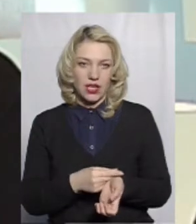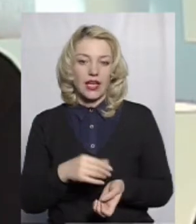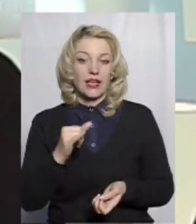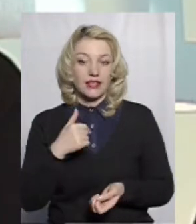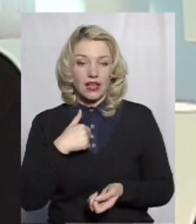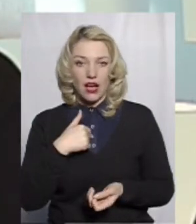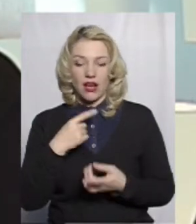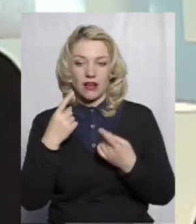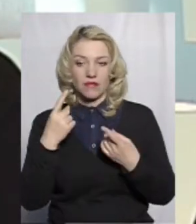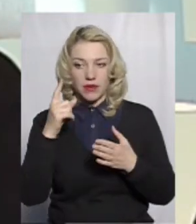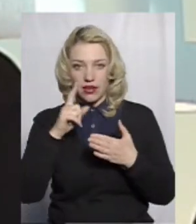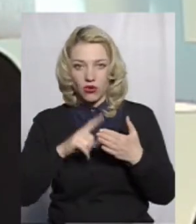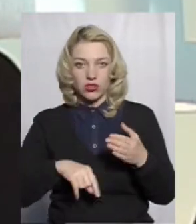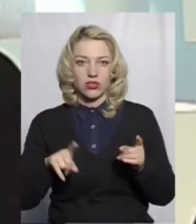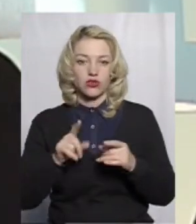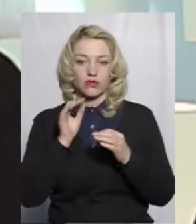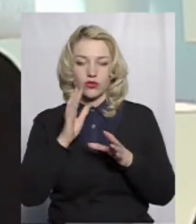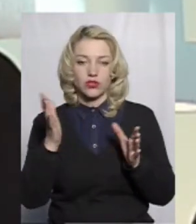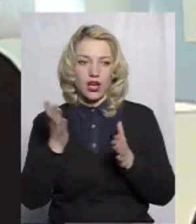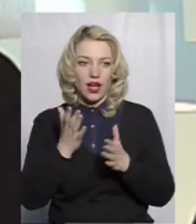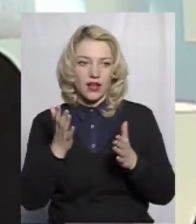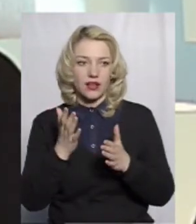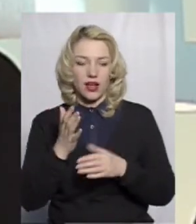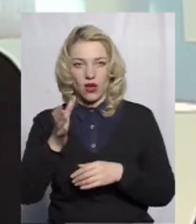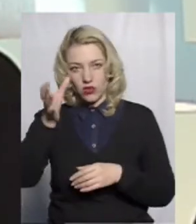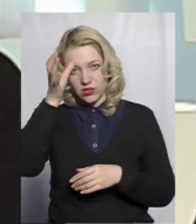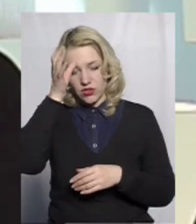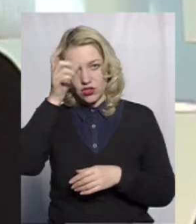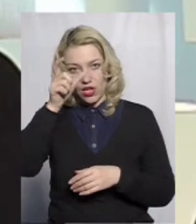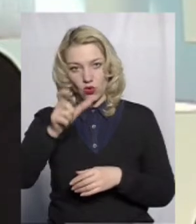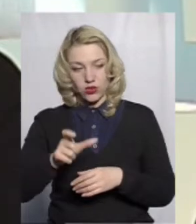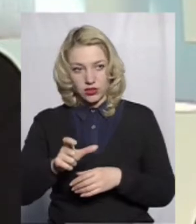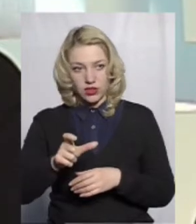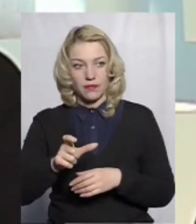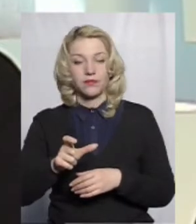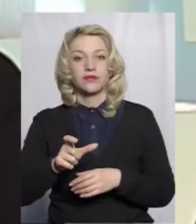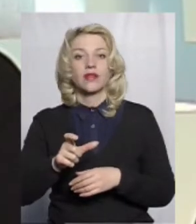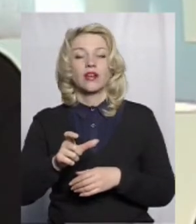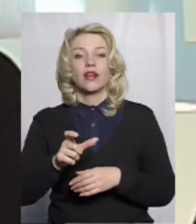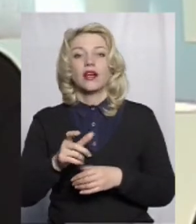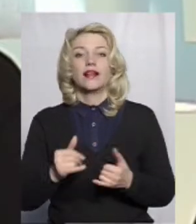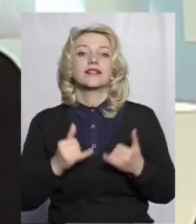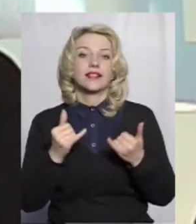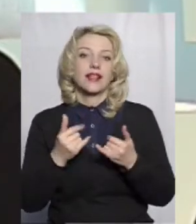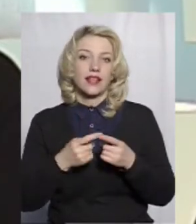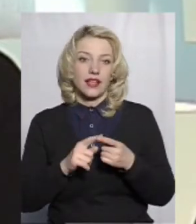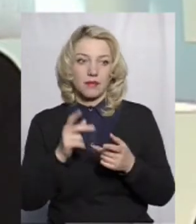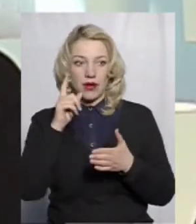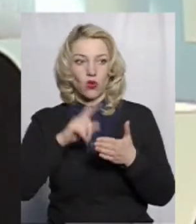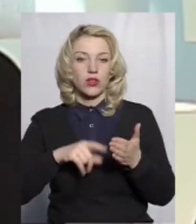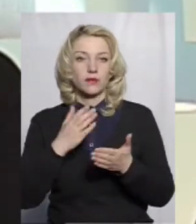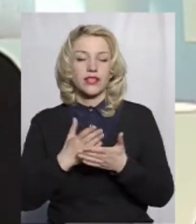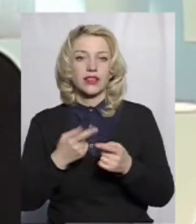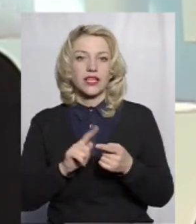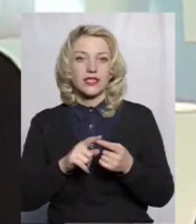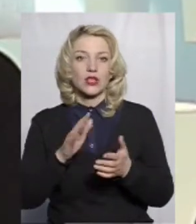я глибоко переконана, що будь-яка освічена людина, для неї переконливим є те,